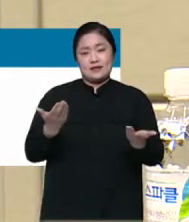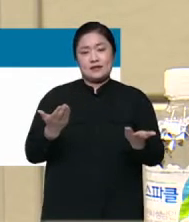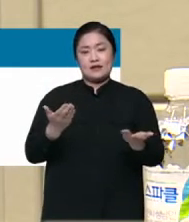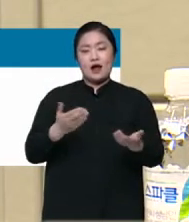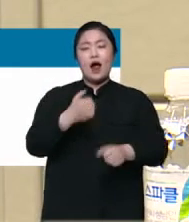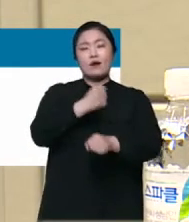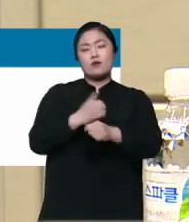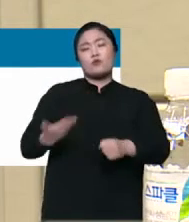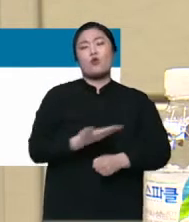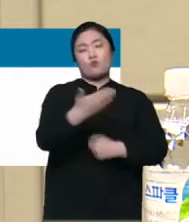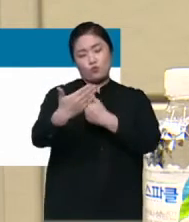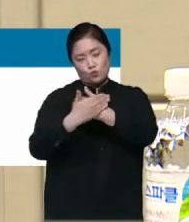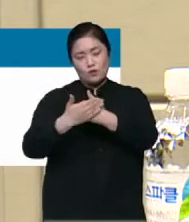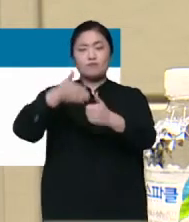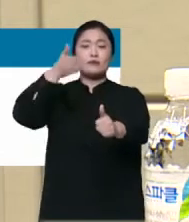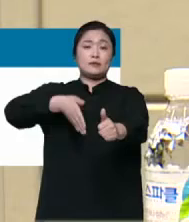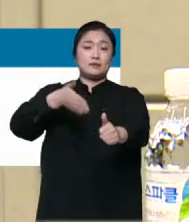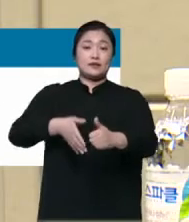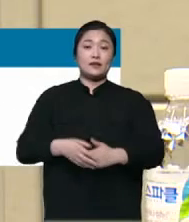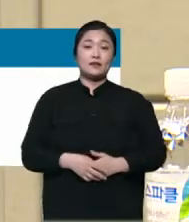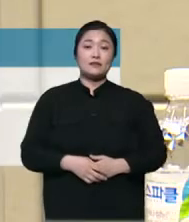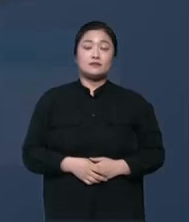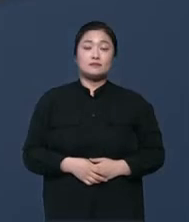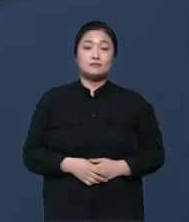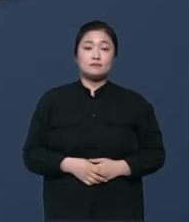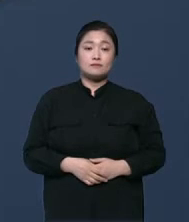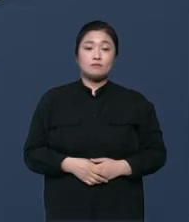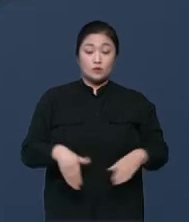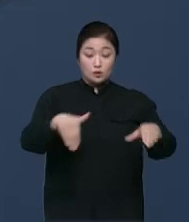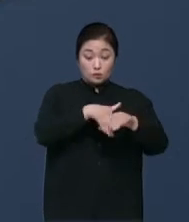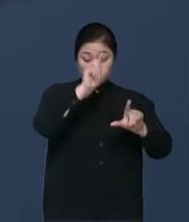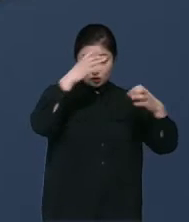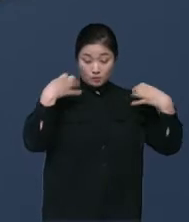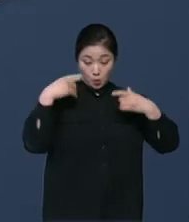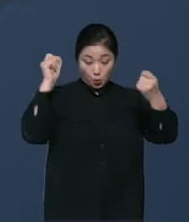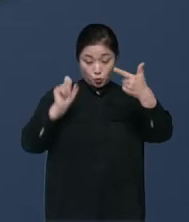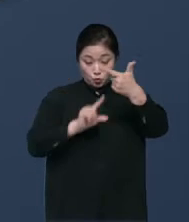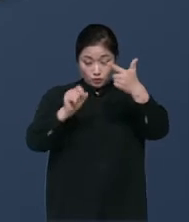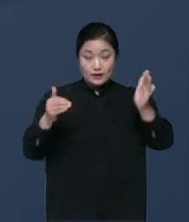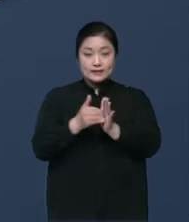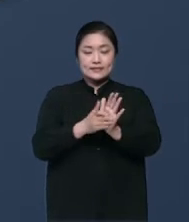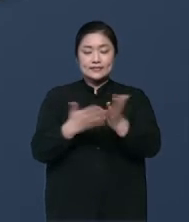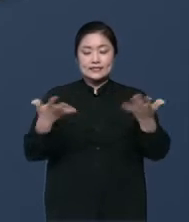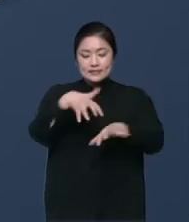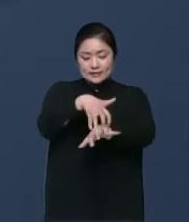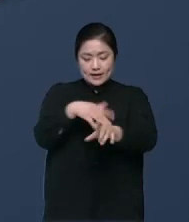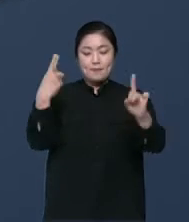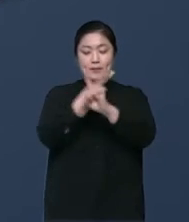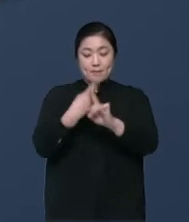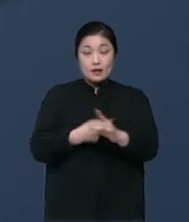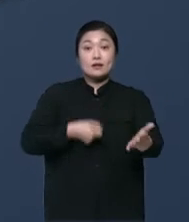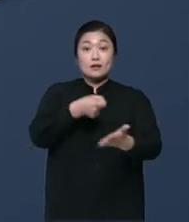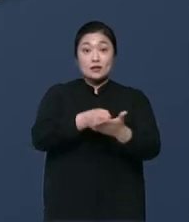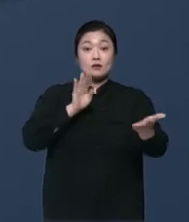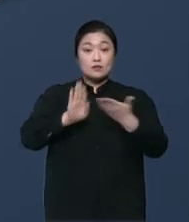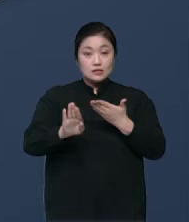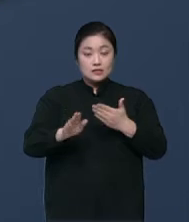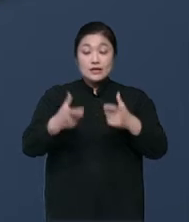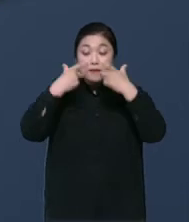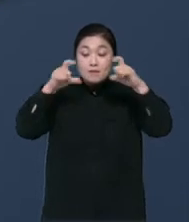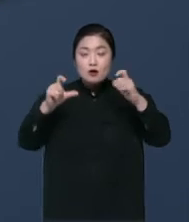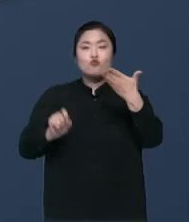되도록 여러분들이 좀 도와주셨으면 합니다. 문체부는 오는 6월까지 직제 개편안을 확정한 뒤